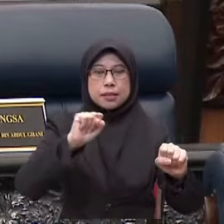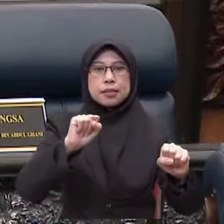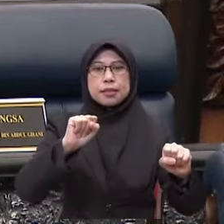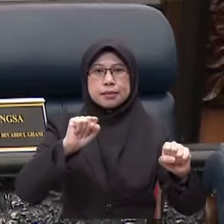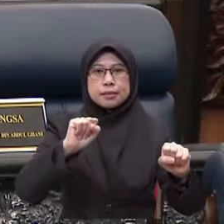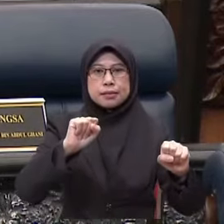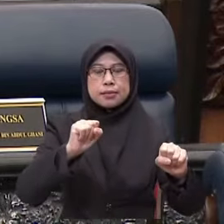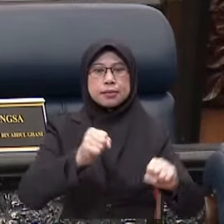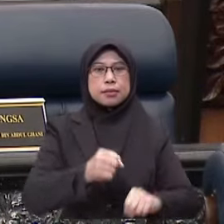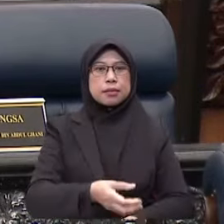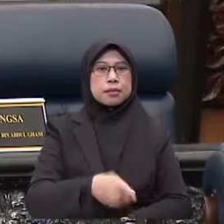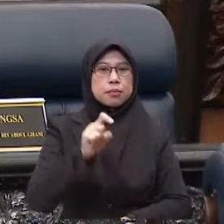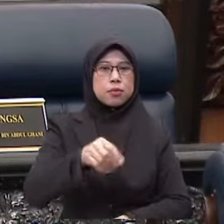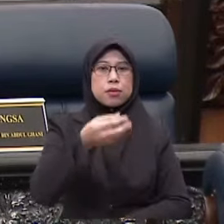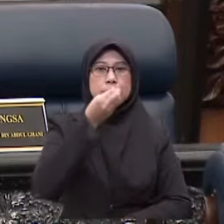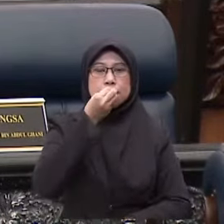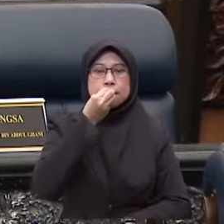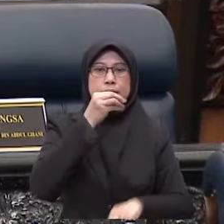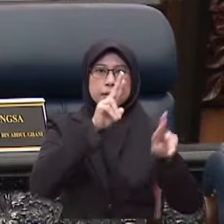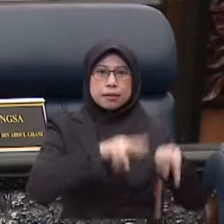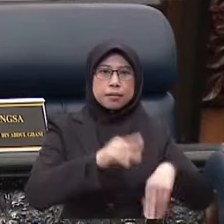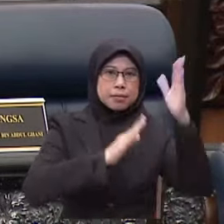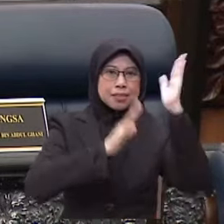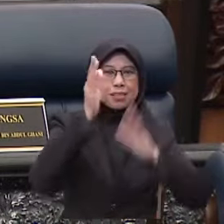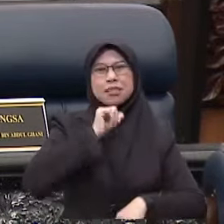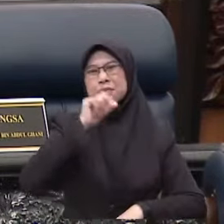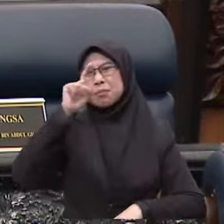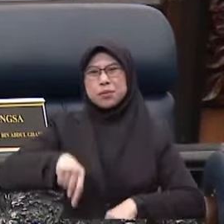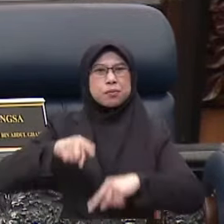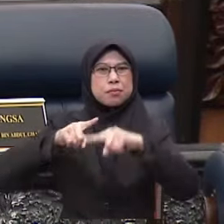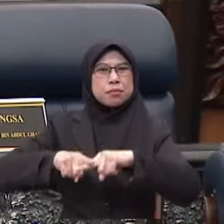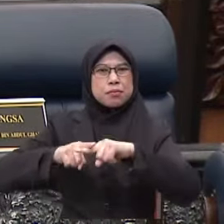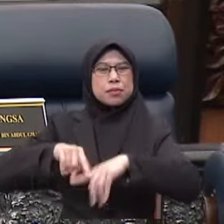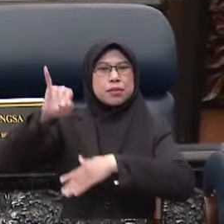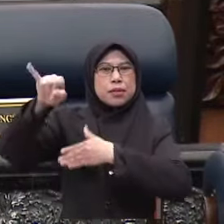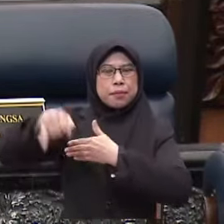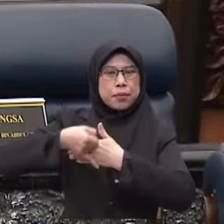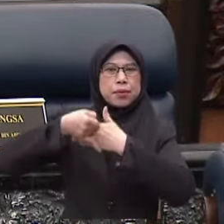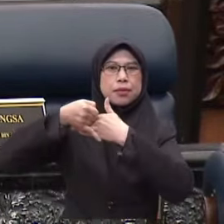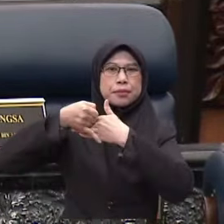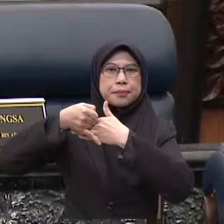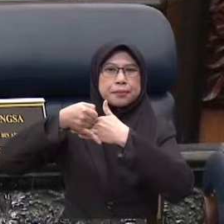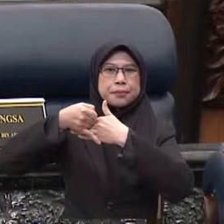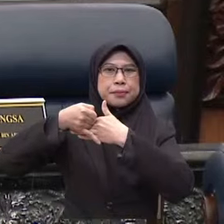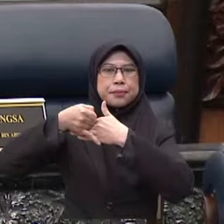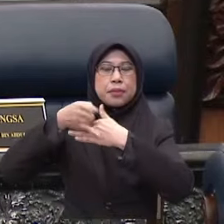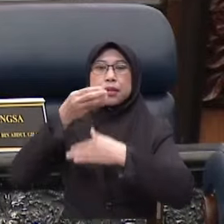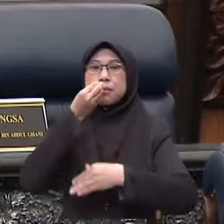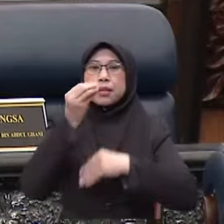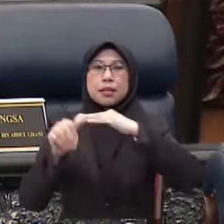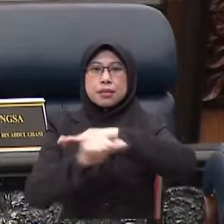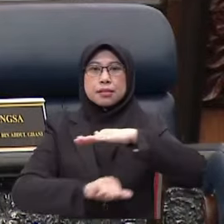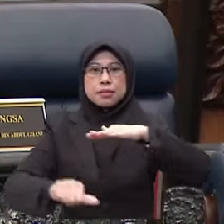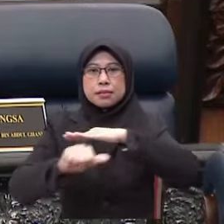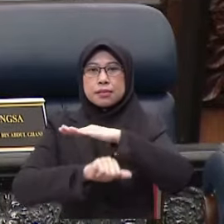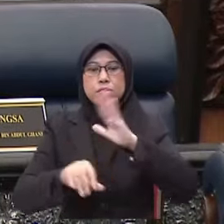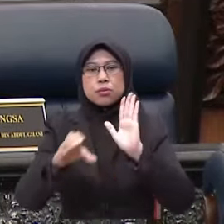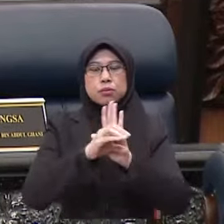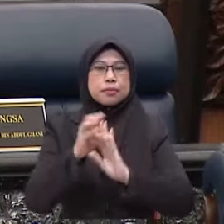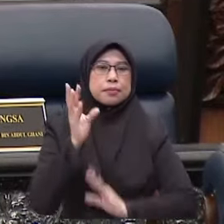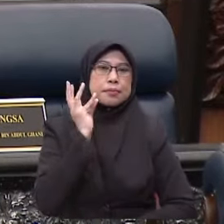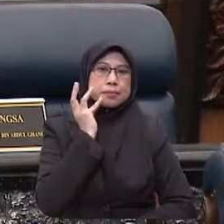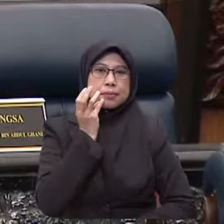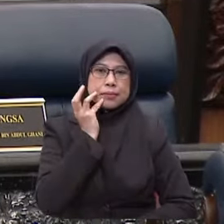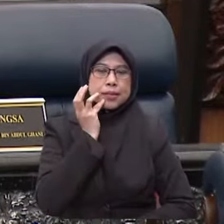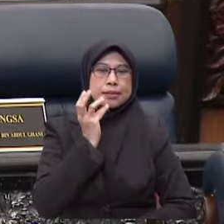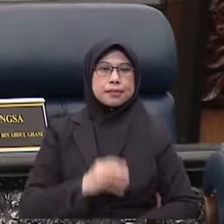Malaysia tanpa perlu Terlalu bergantung pada import terutamanya makanan asas seperti